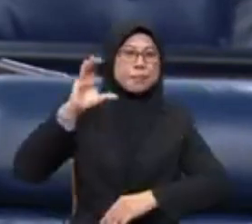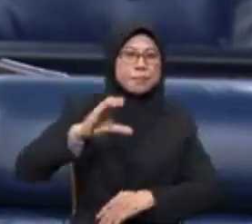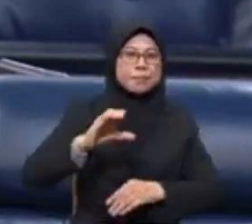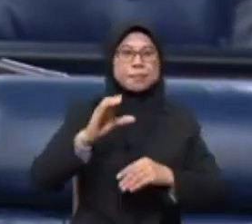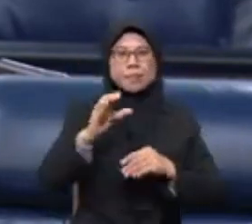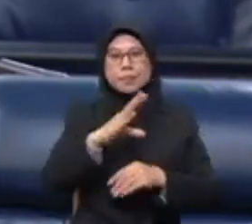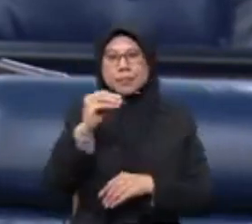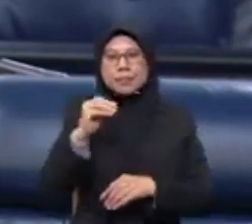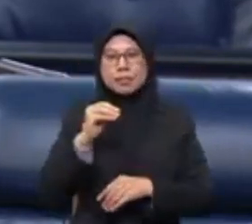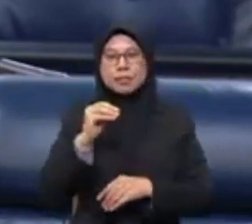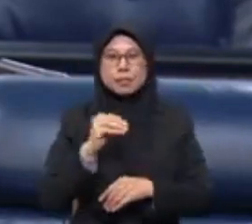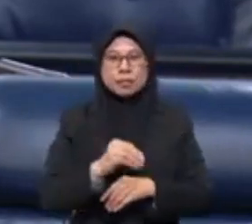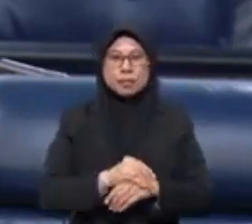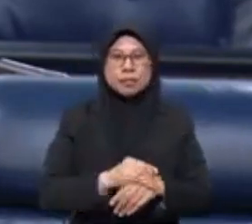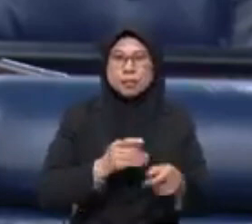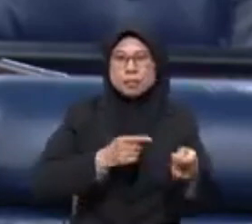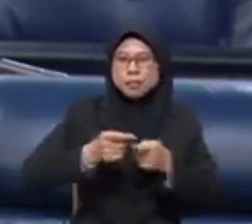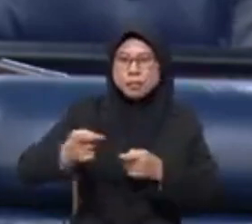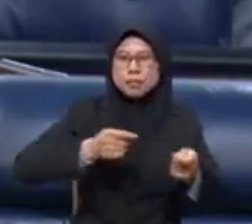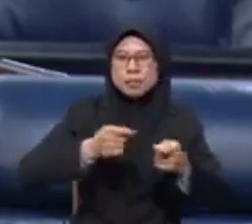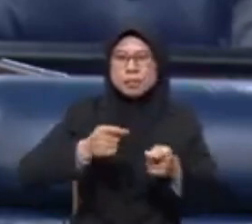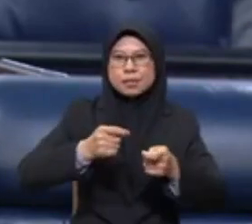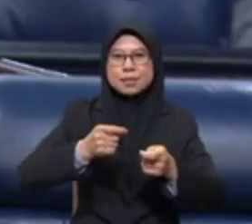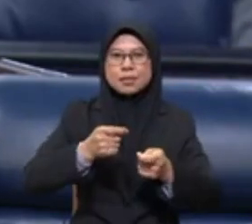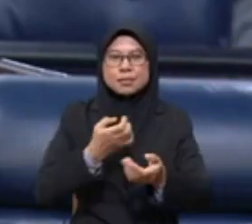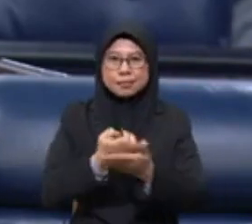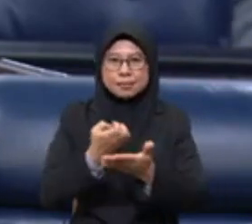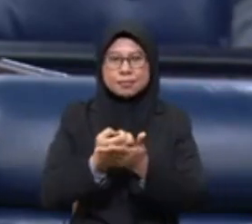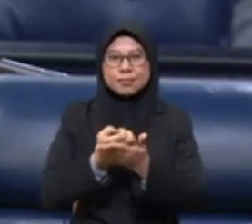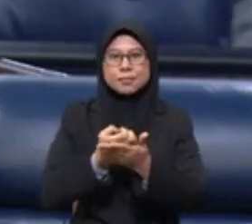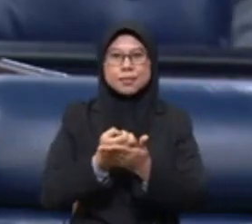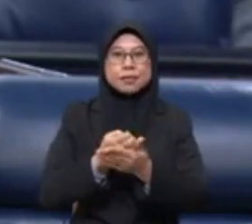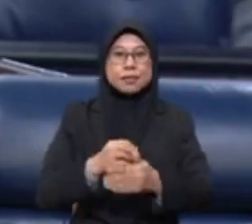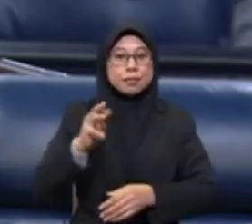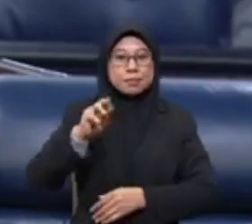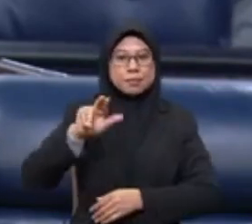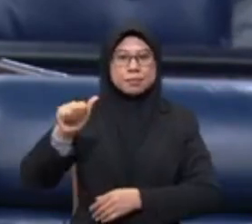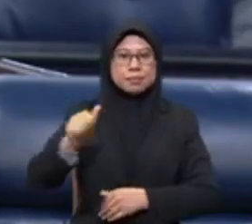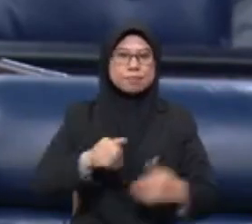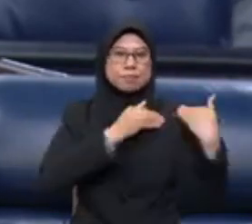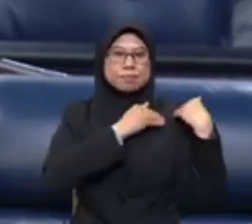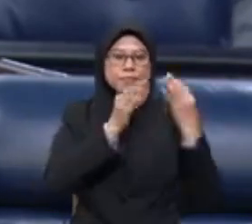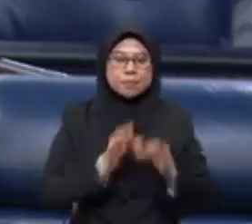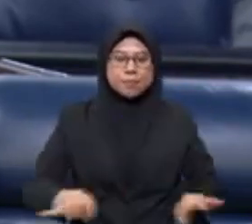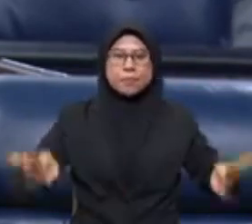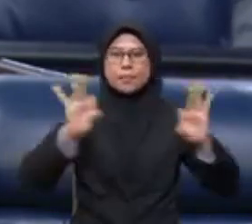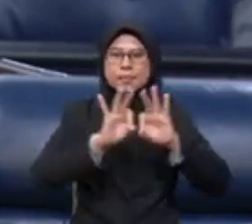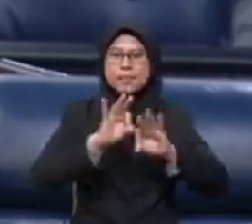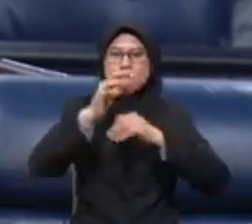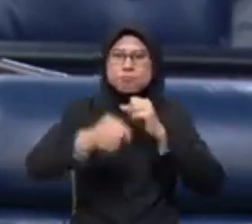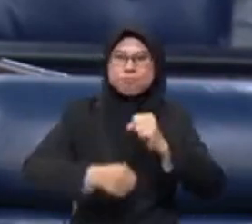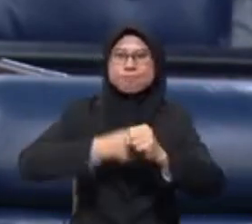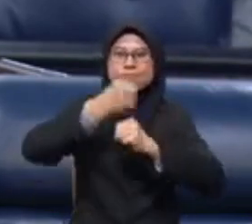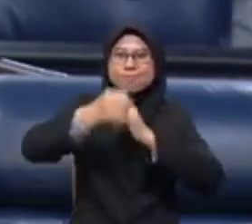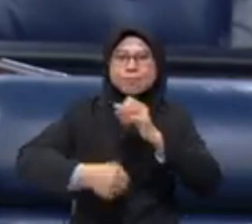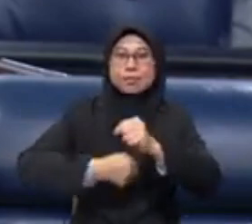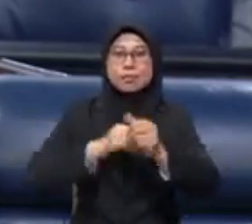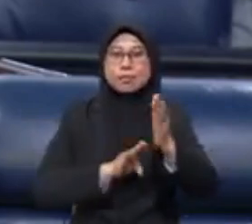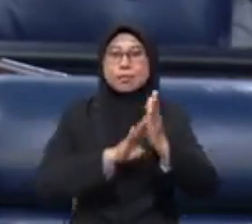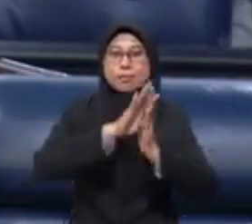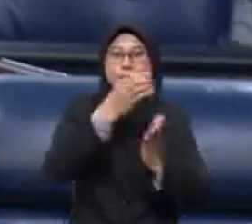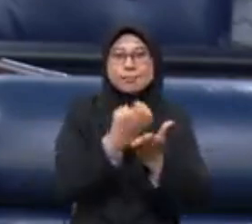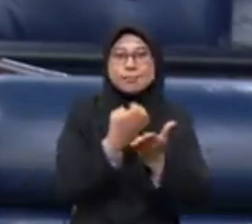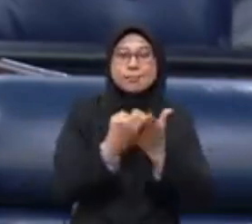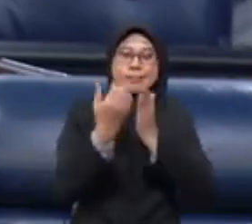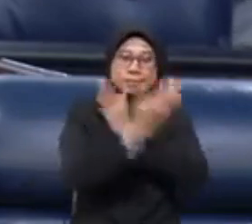dan penguasaan ekuiti Bumiputera. Tidak boleh dinafikan, MARA telah memainkan peranan penting selama puluhan tahun terhadap pembangunan